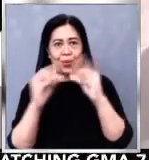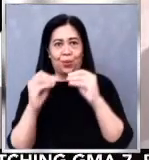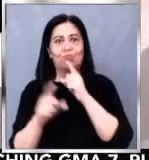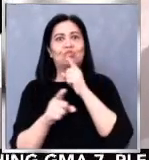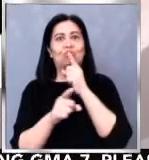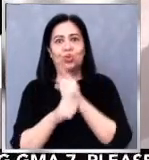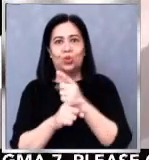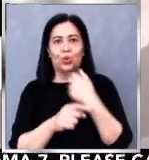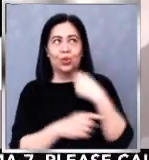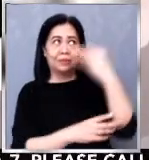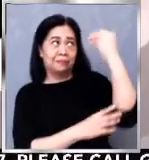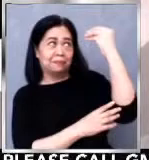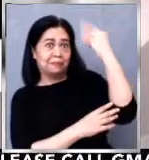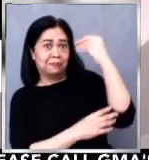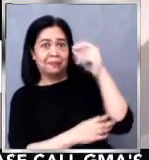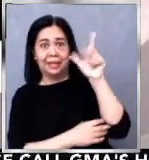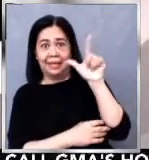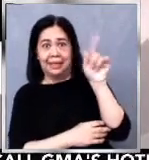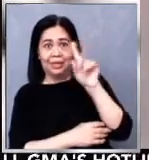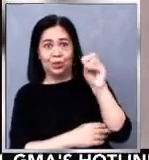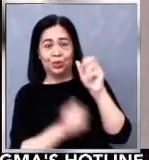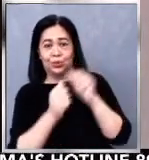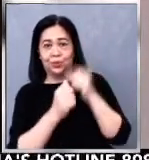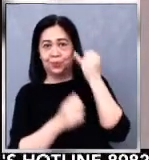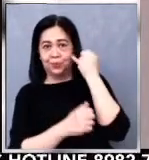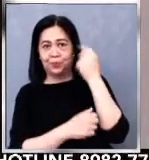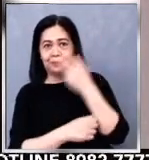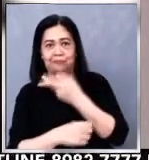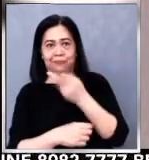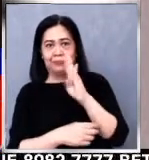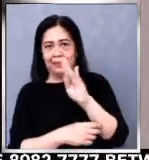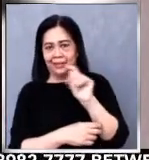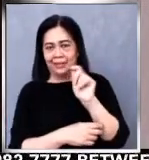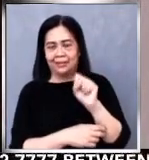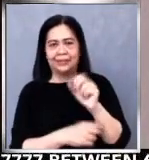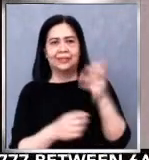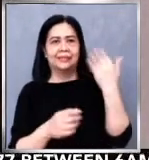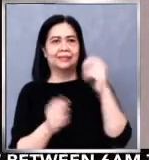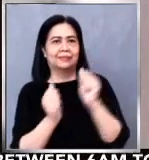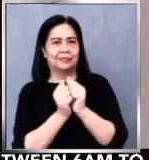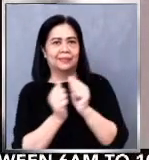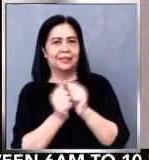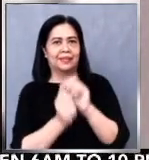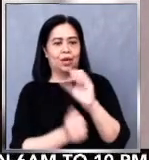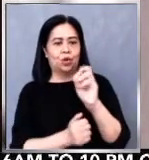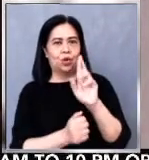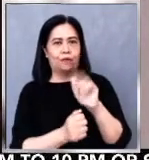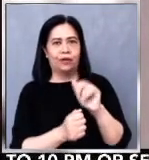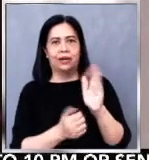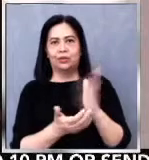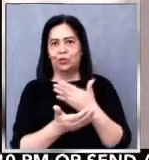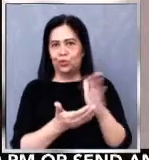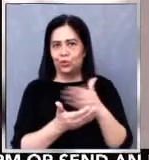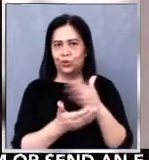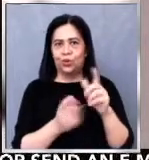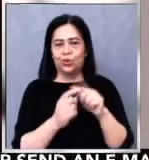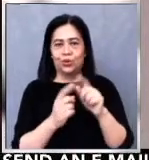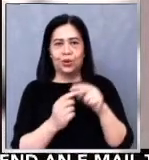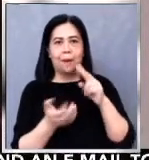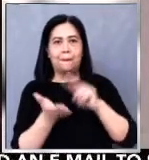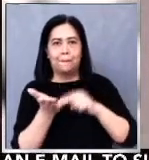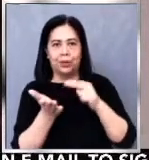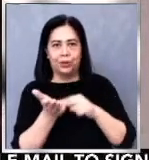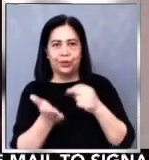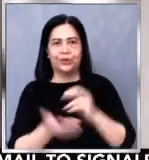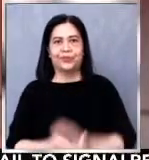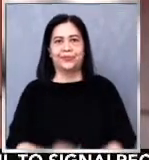si Lizzo kasama si Jimin at V. Gumawa rin dati siya ng cover ng BTS hit song na Butter.